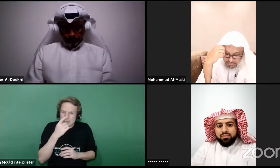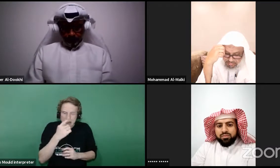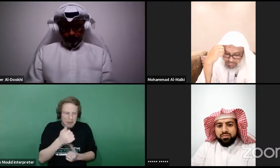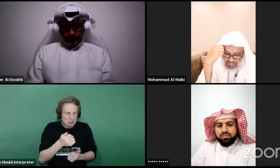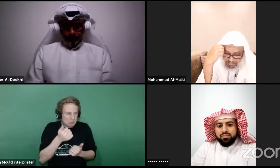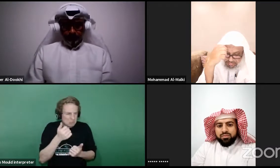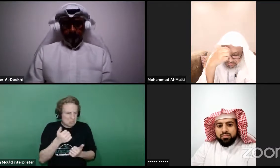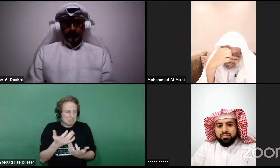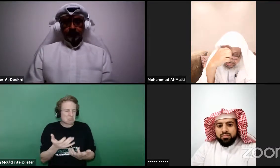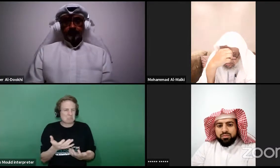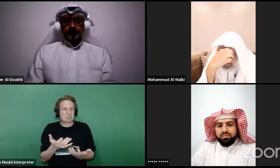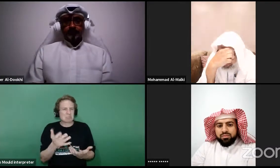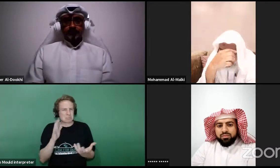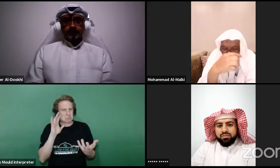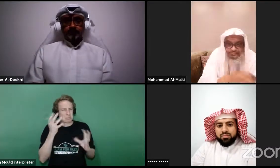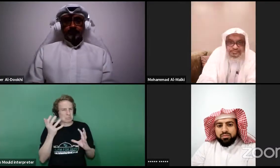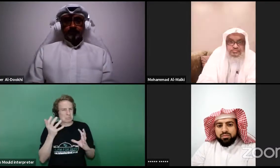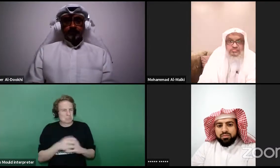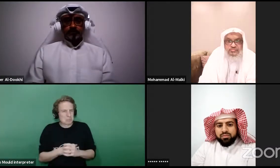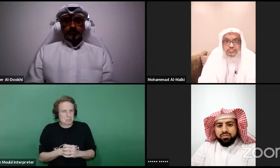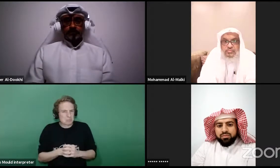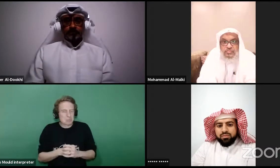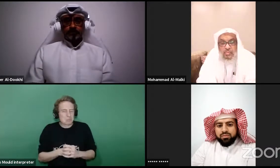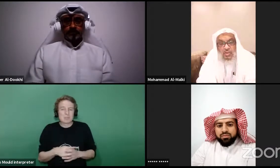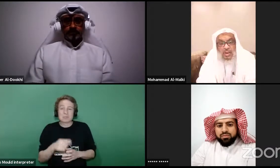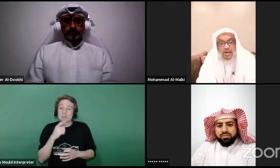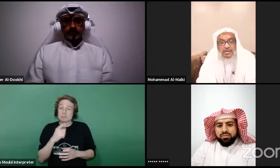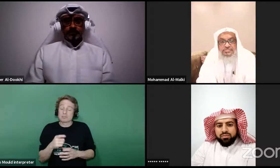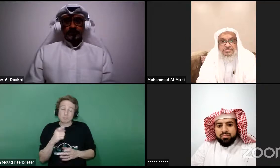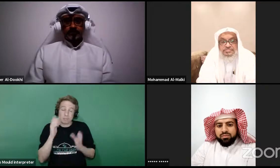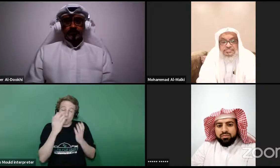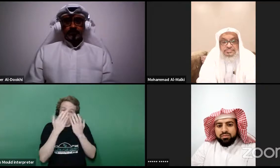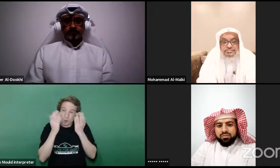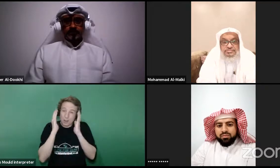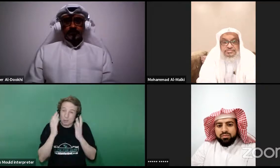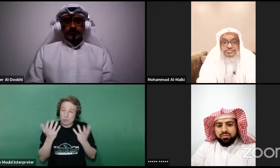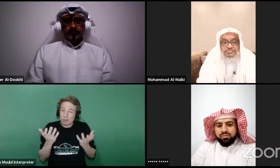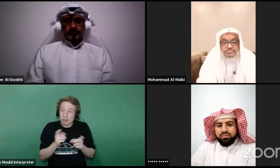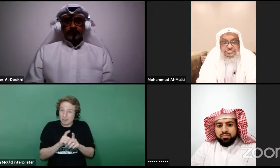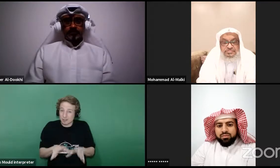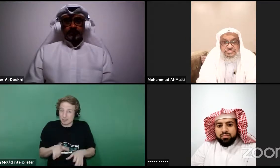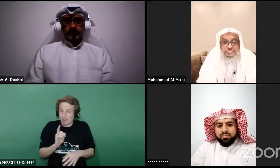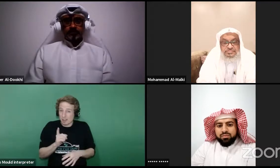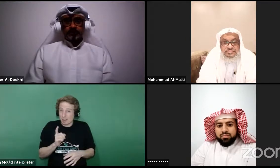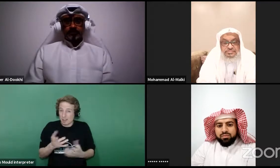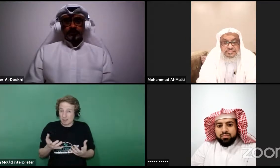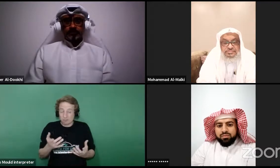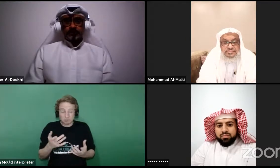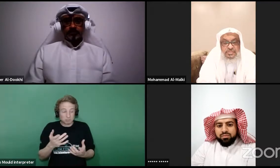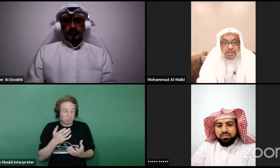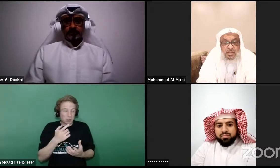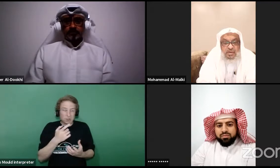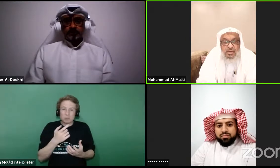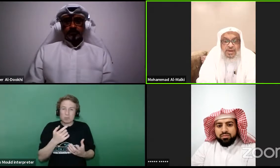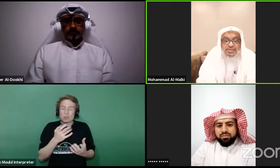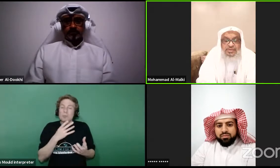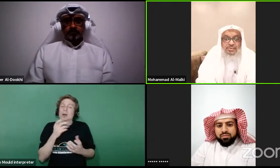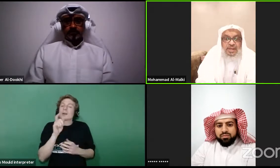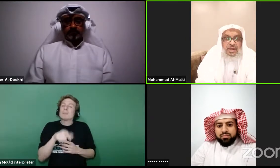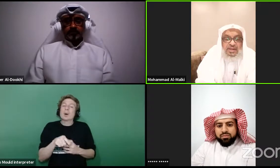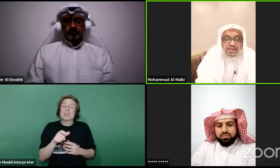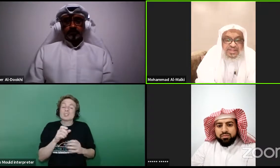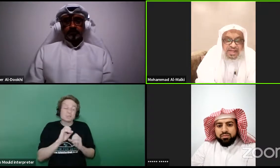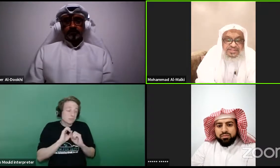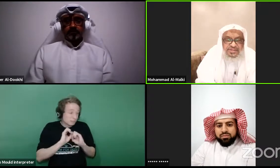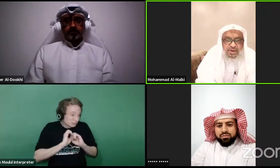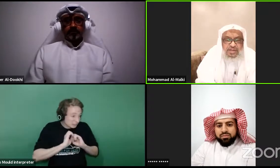is like such and such a fruit whose taste is bitter and smell is off-putting as well. وما